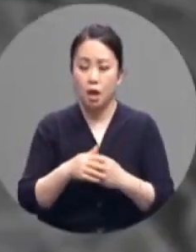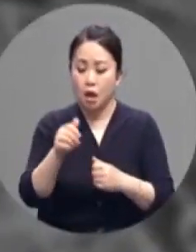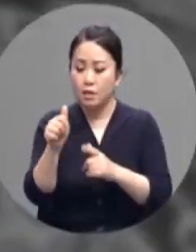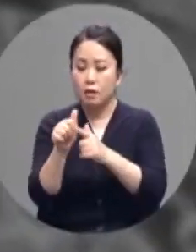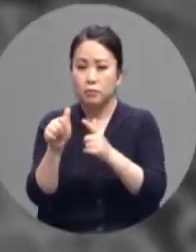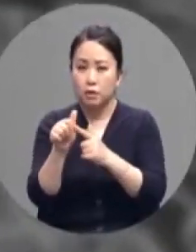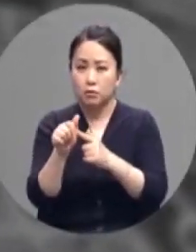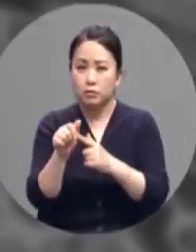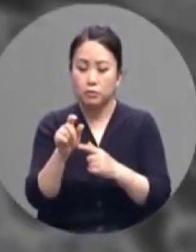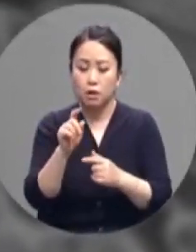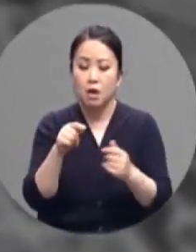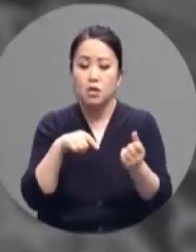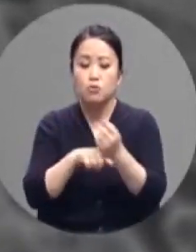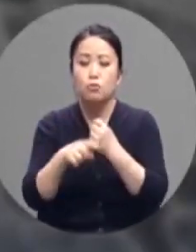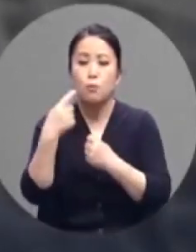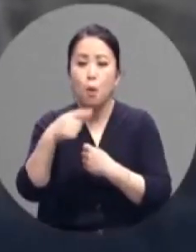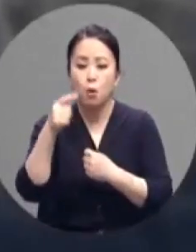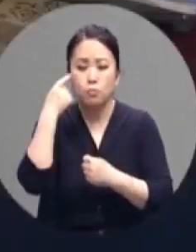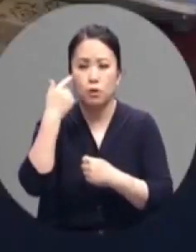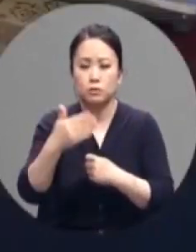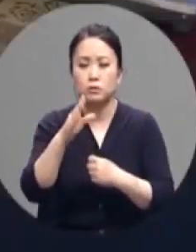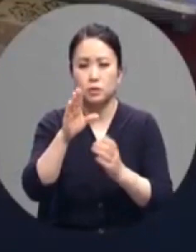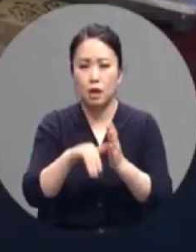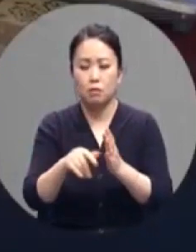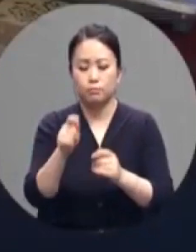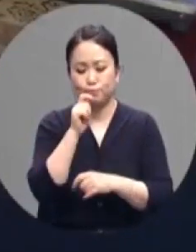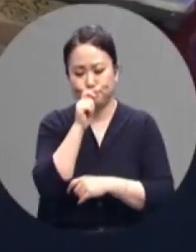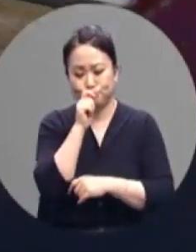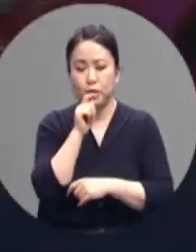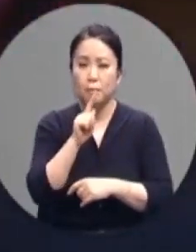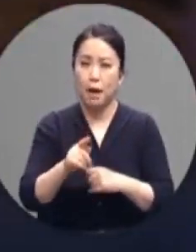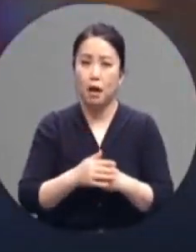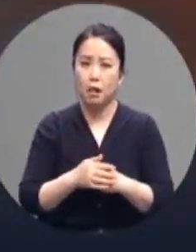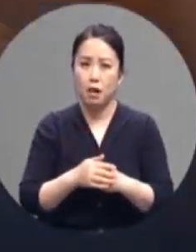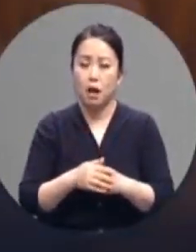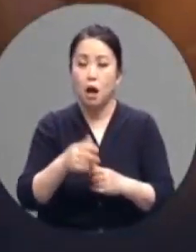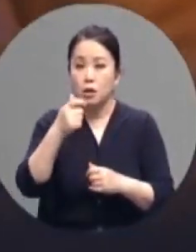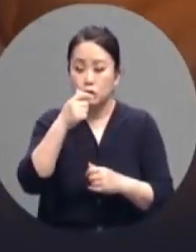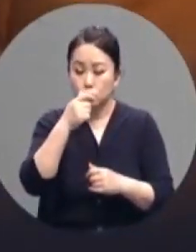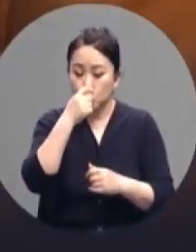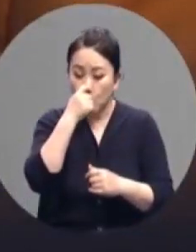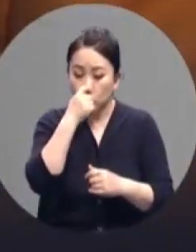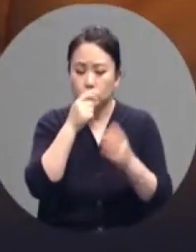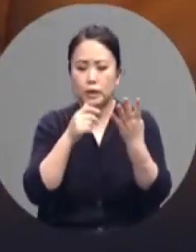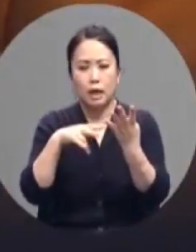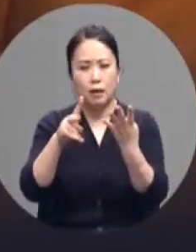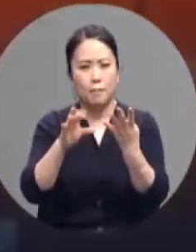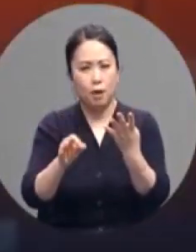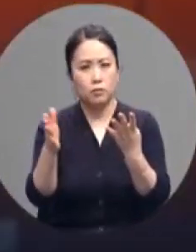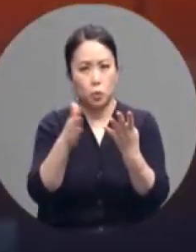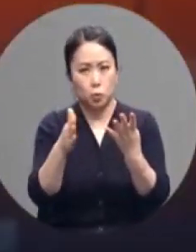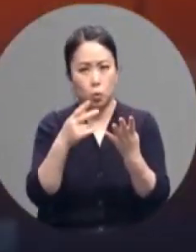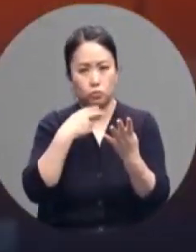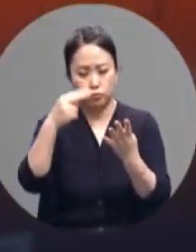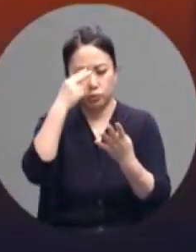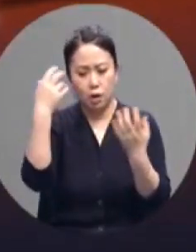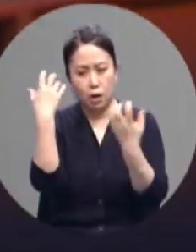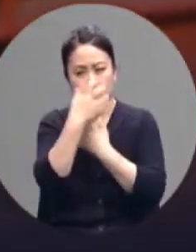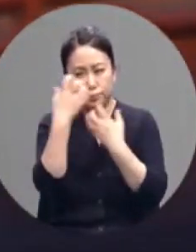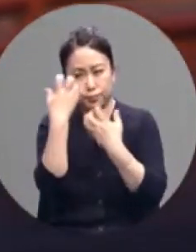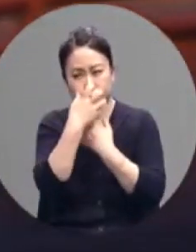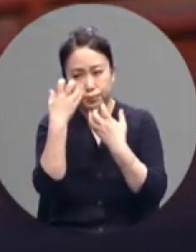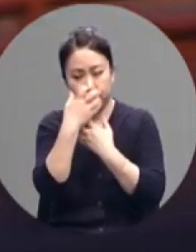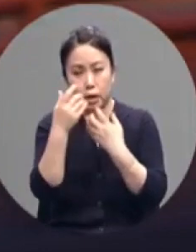열지 않고 있습니다. 한 4병 정도 먹었다 하더라고요. 그 당시 술에 너무 많이 취해서 그 폭행 사건